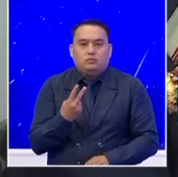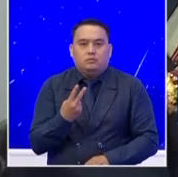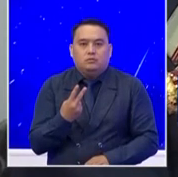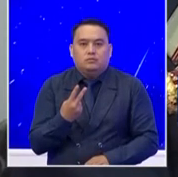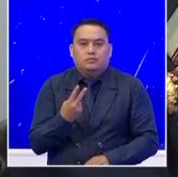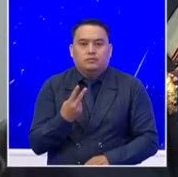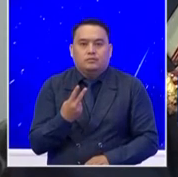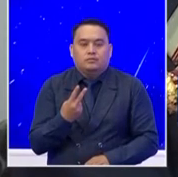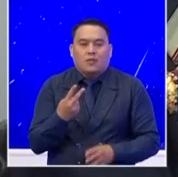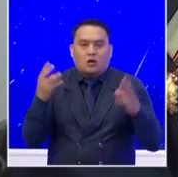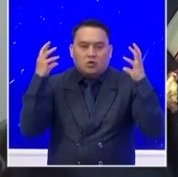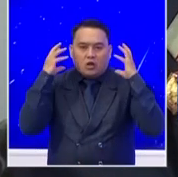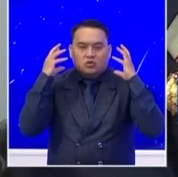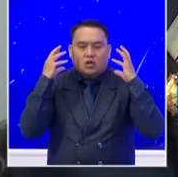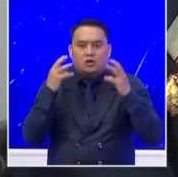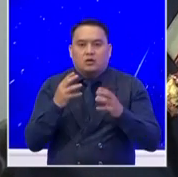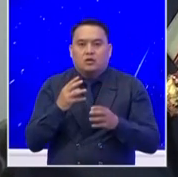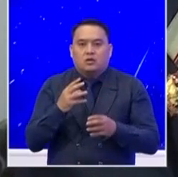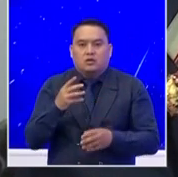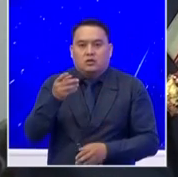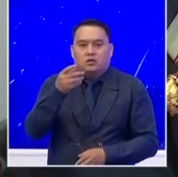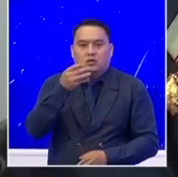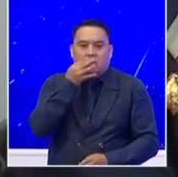Сверху рация, немцы.